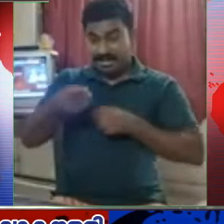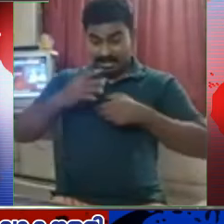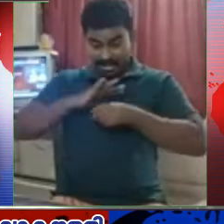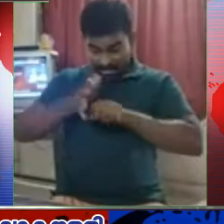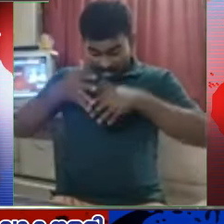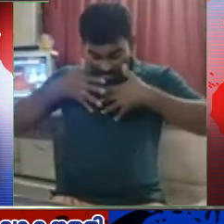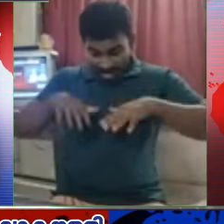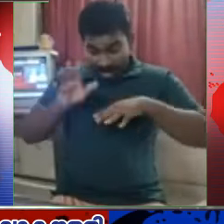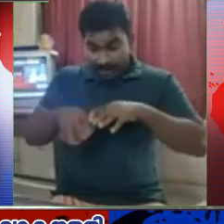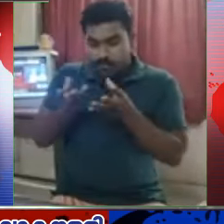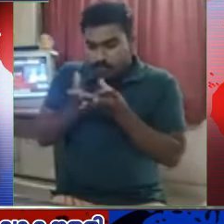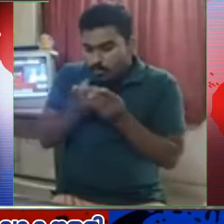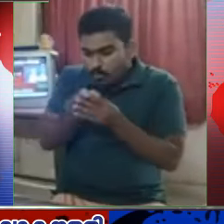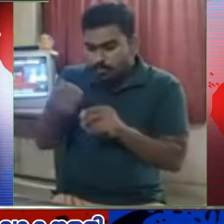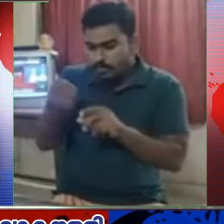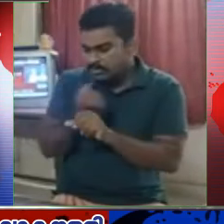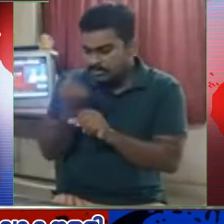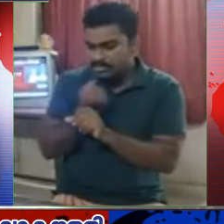വലിയ തോതിൽ